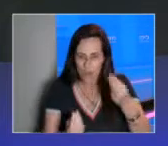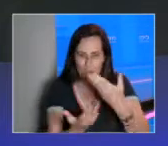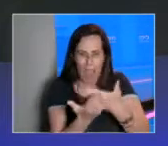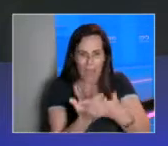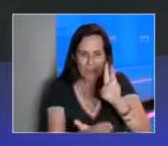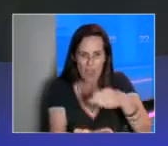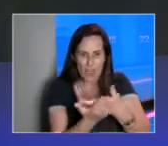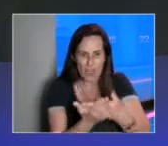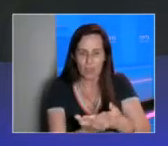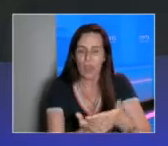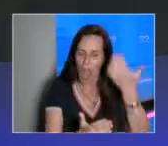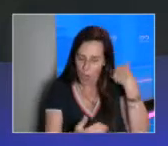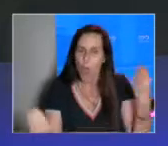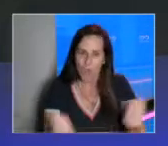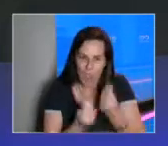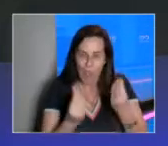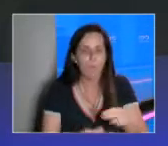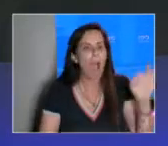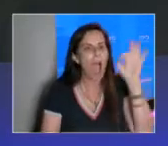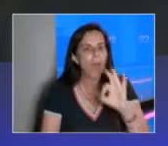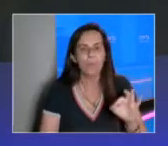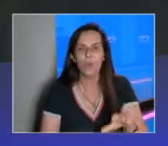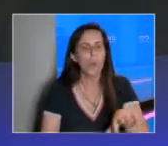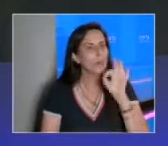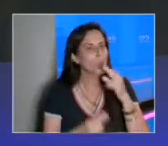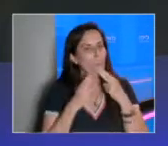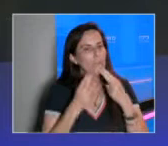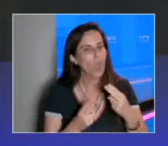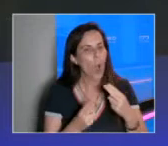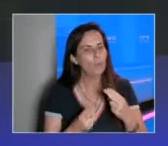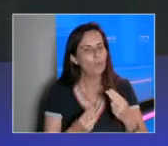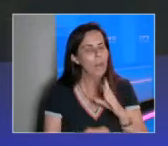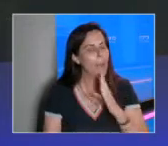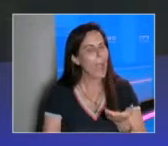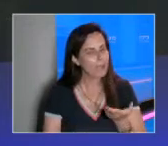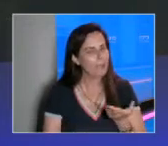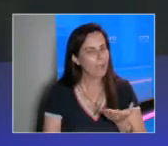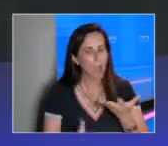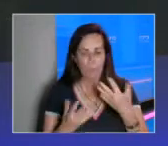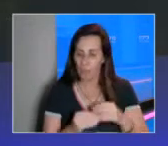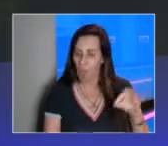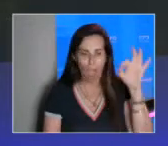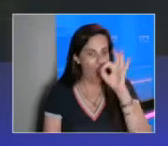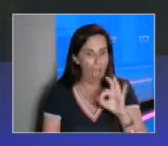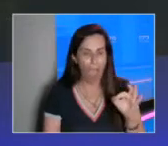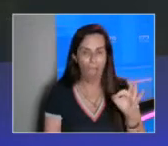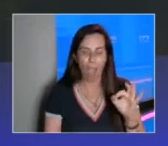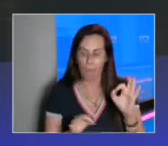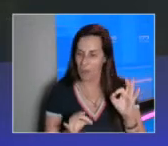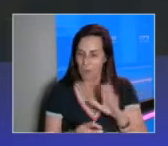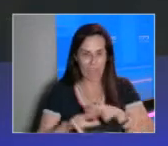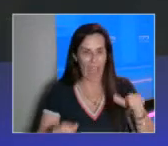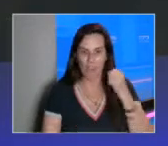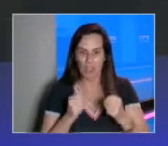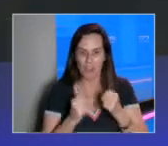דברים בגו, היו פה דברים ועדיין לא נמצא פתרון מסודר לבעיה, והמשפחות עדיין עומדות בפני שוקת